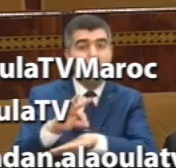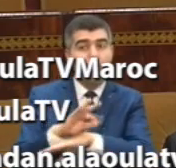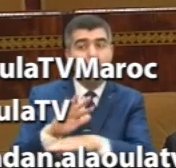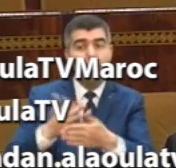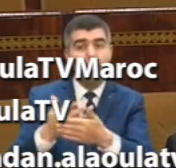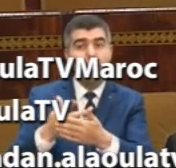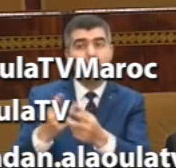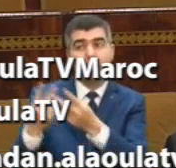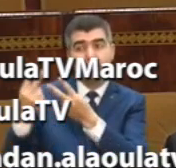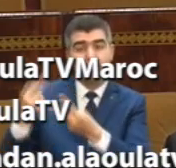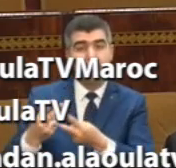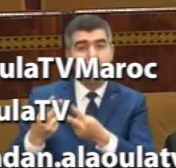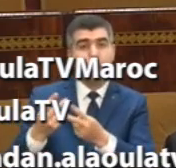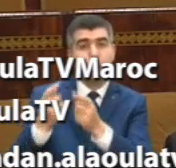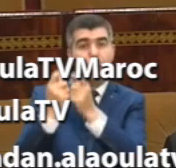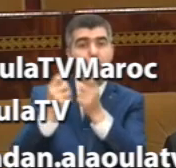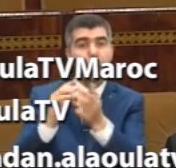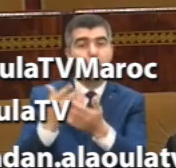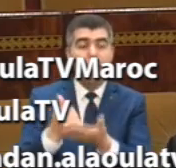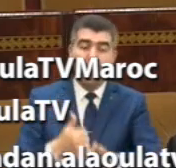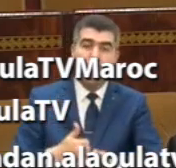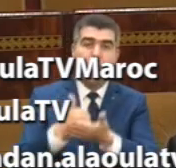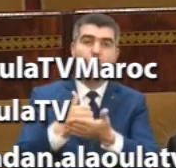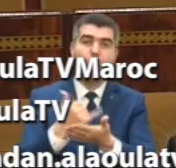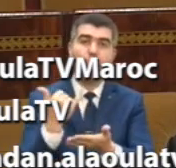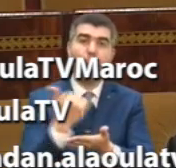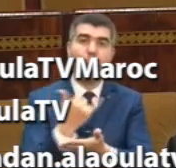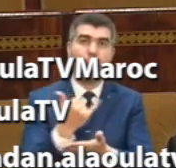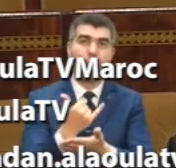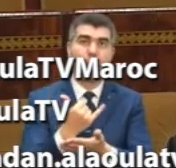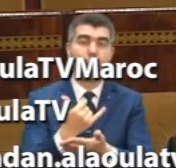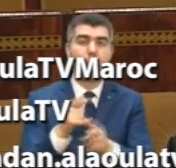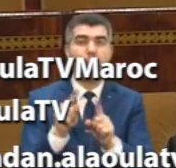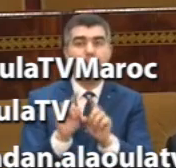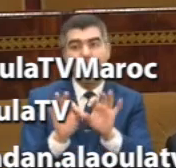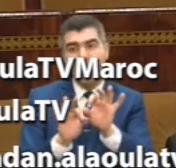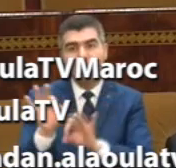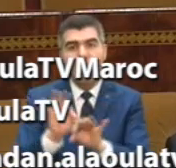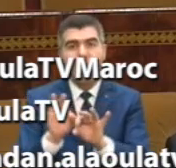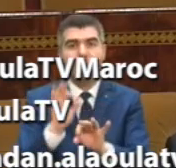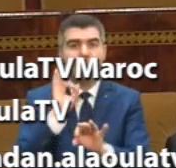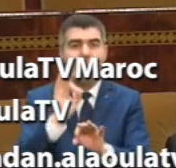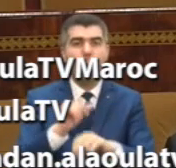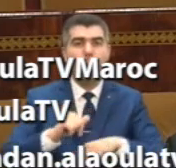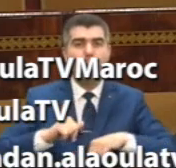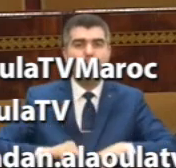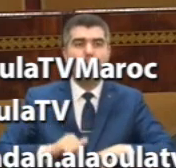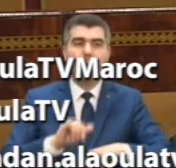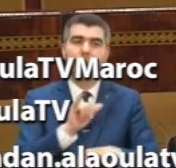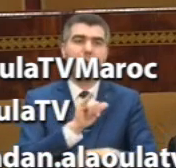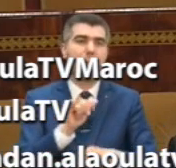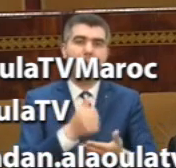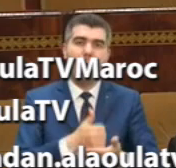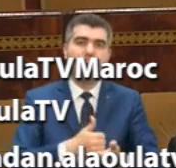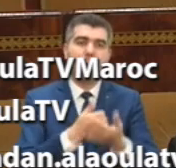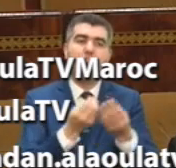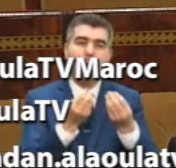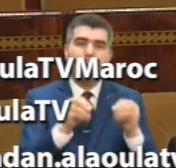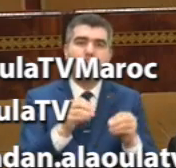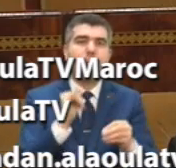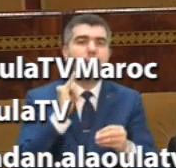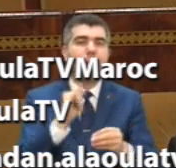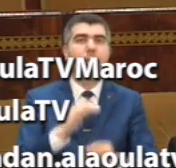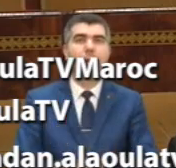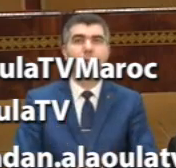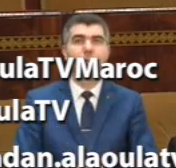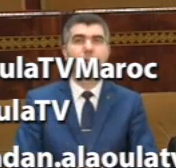جاءت مع الأسف استراتيجية اللي تكلمتي عليها بواحد الإجراءات متعددة لم تنفذ، وهناك اعترافات ضمنية بفشلها.